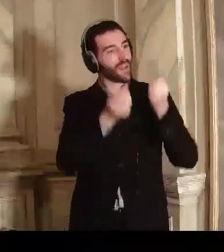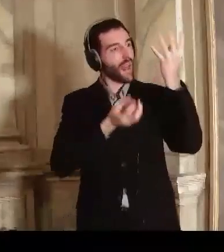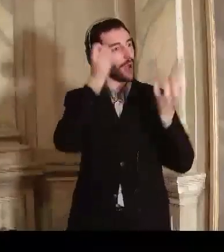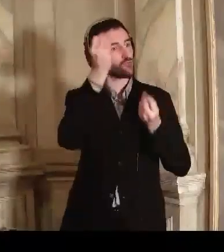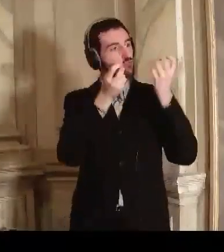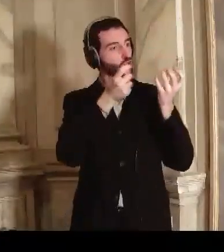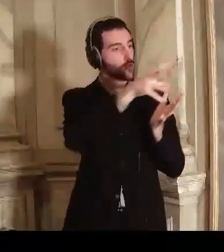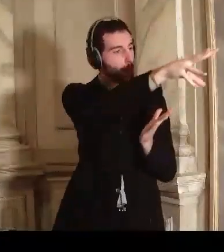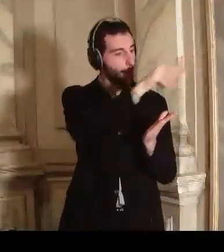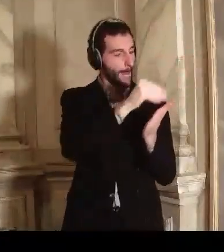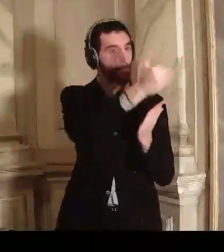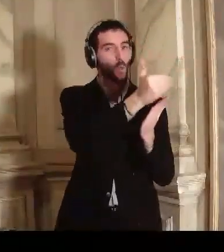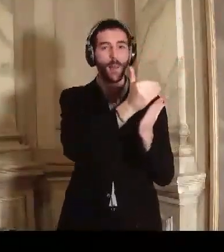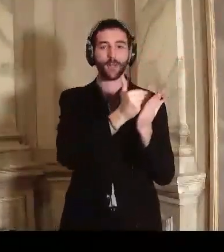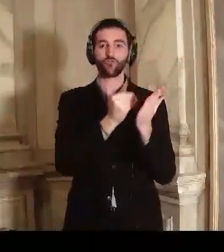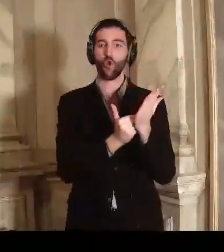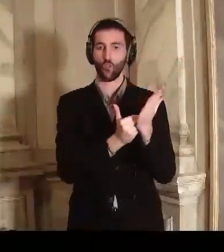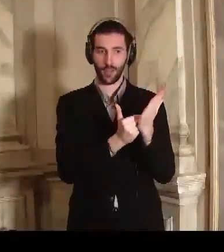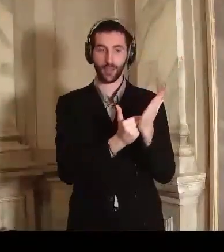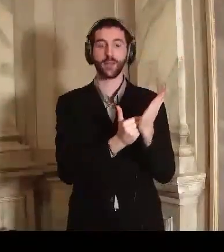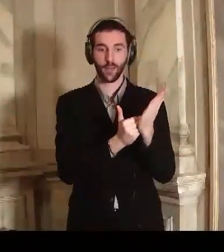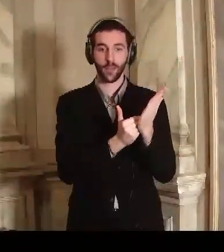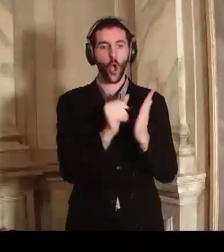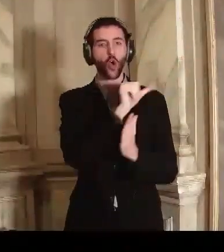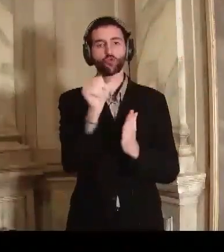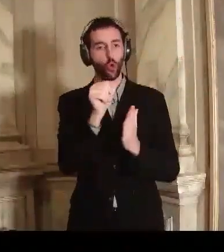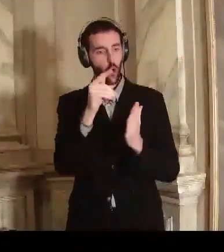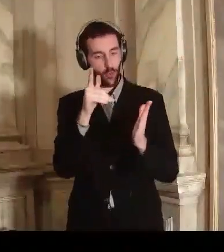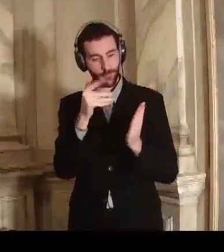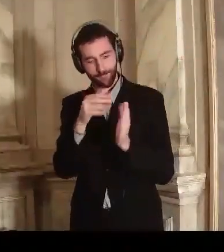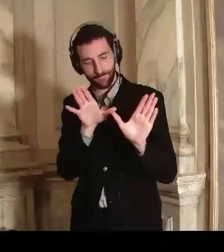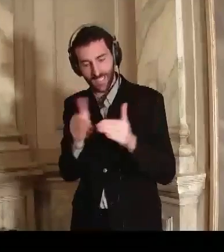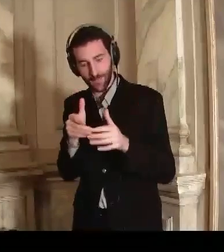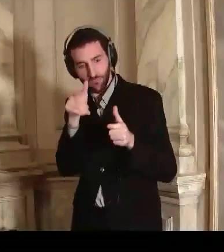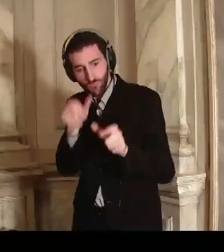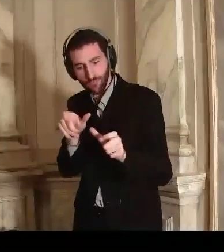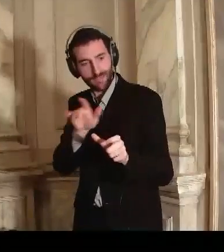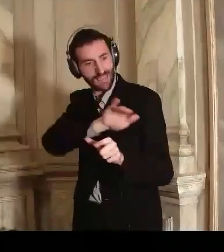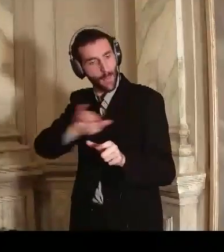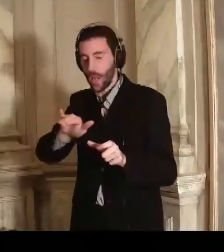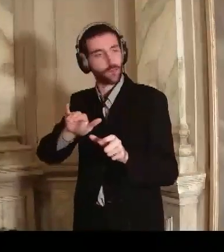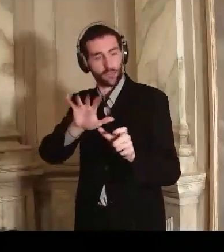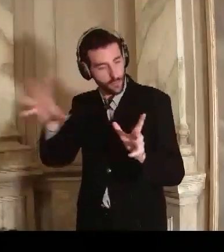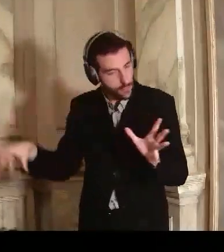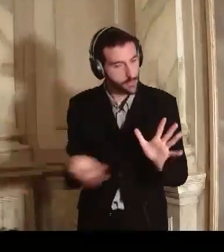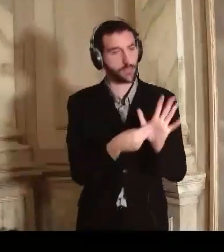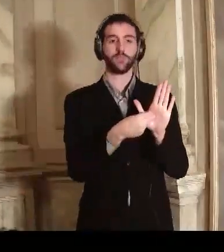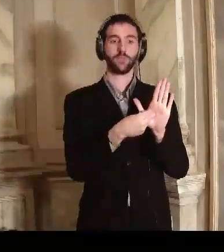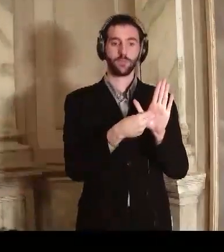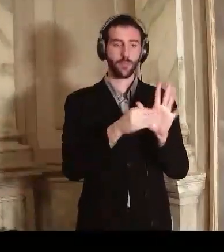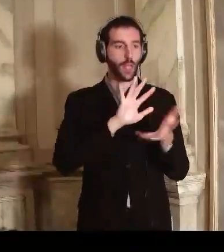nostra programmazione del festival e non in una sezione specifica o separata, infondendo